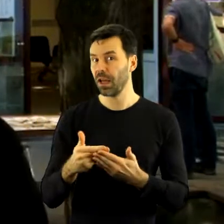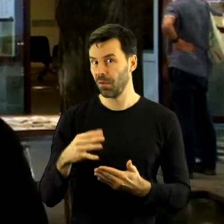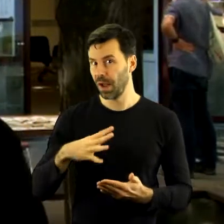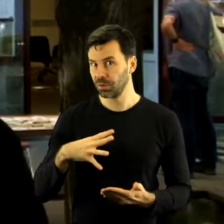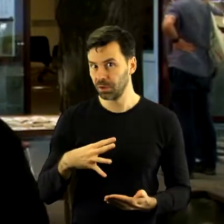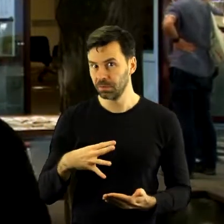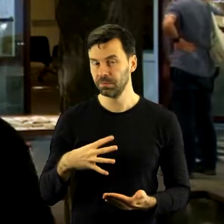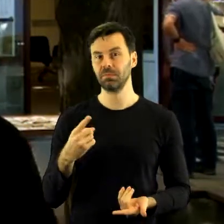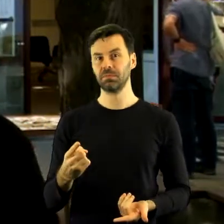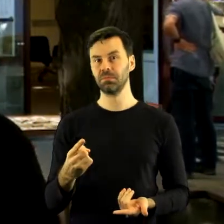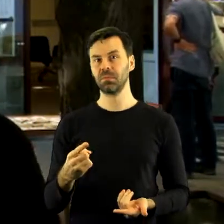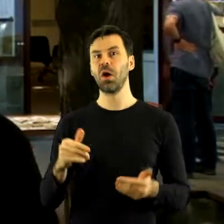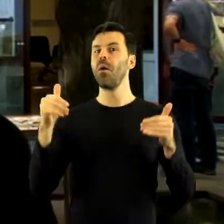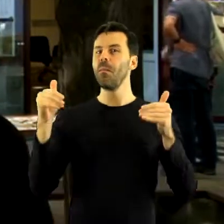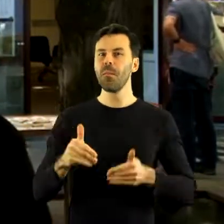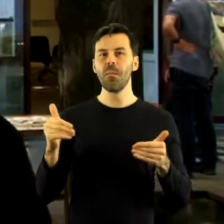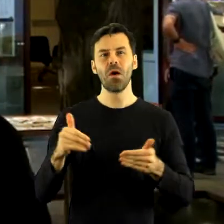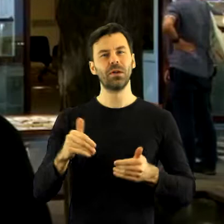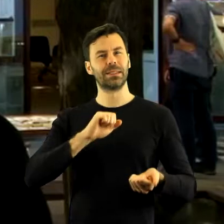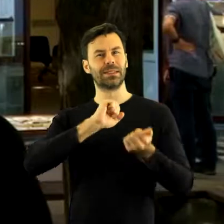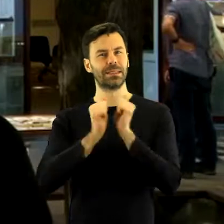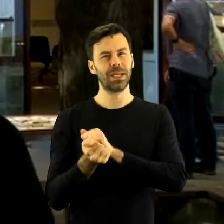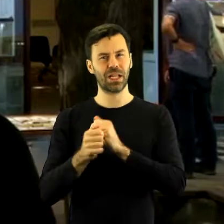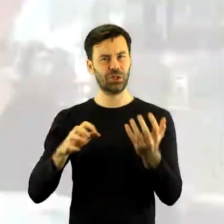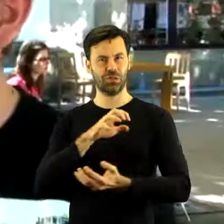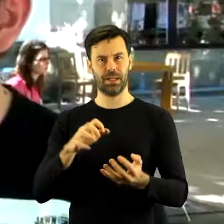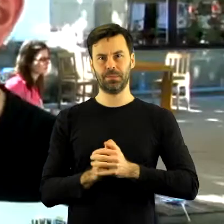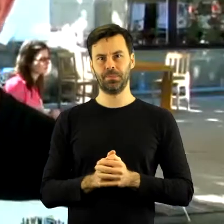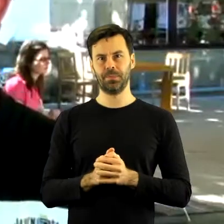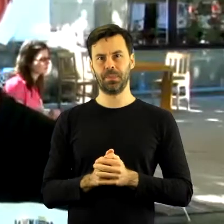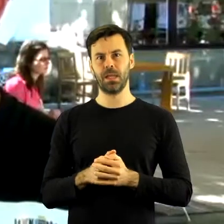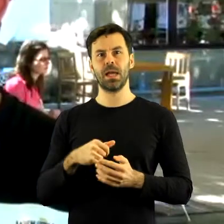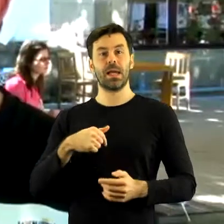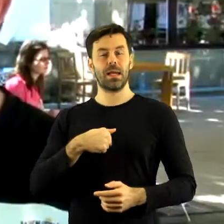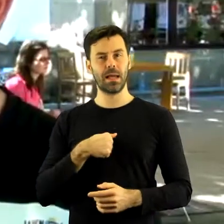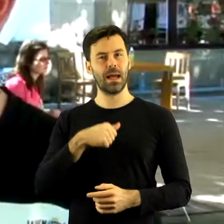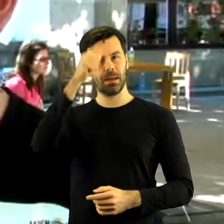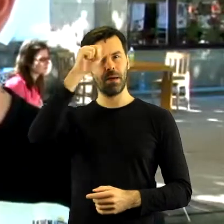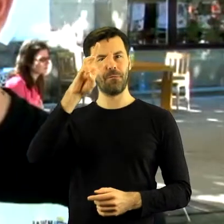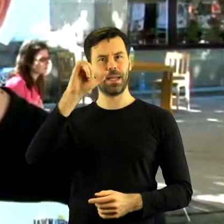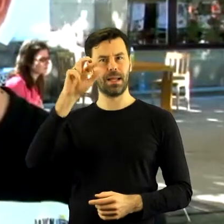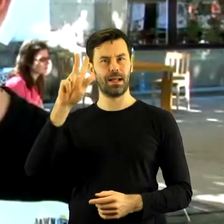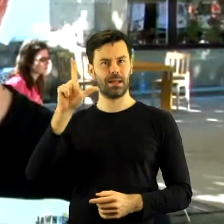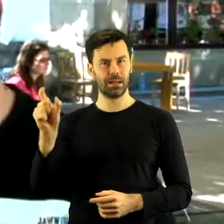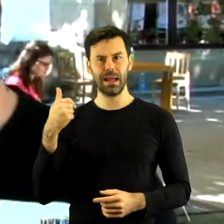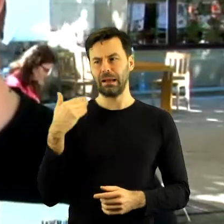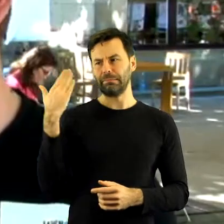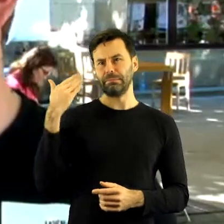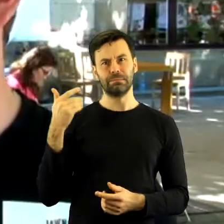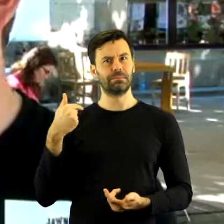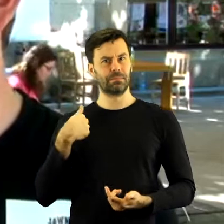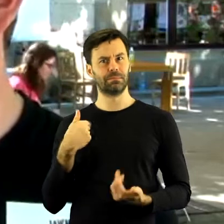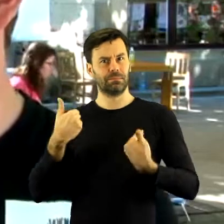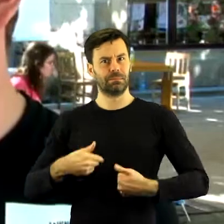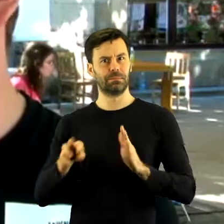aby móc zmienić rzeczywistość. Nazywam się Bartosz Wilk, jestem watchdogiem od niedawna. No i chciałbym,